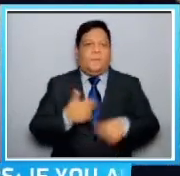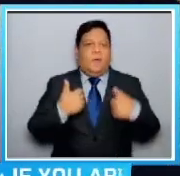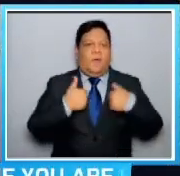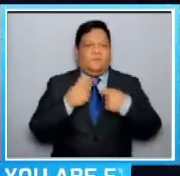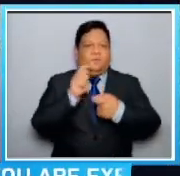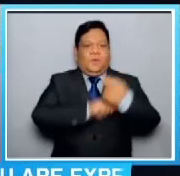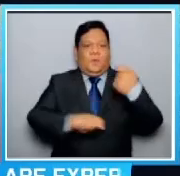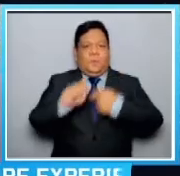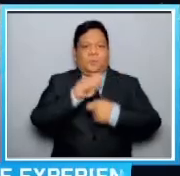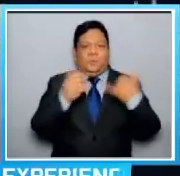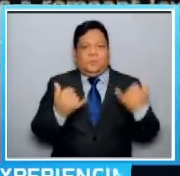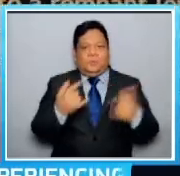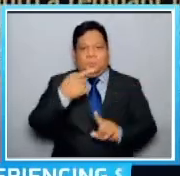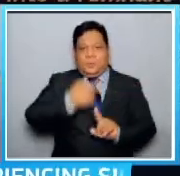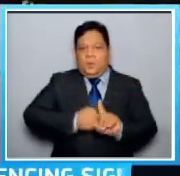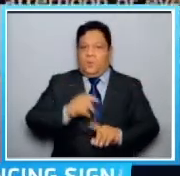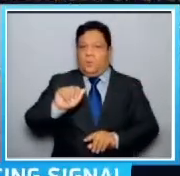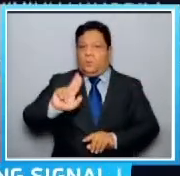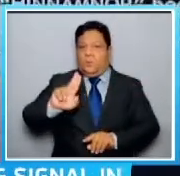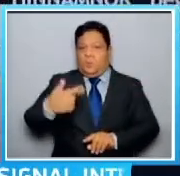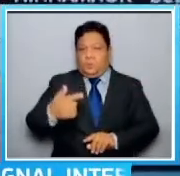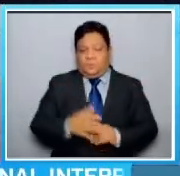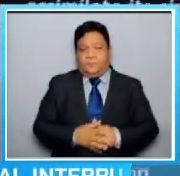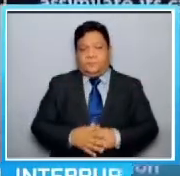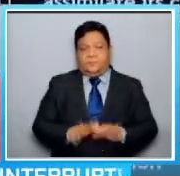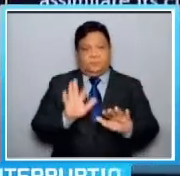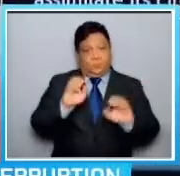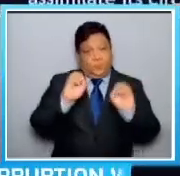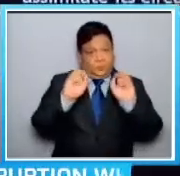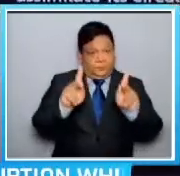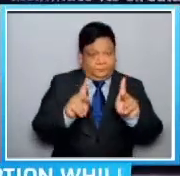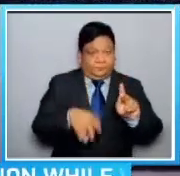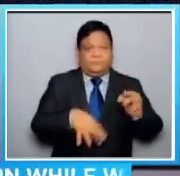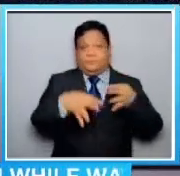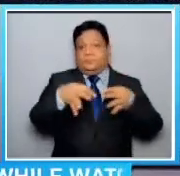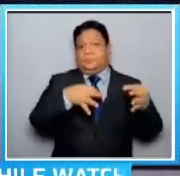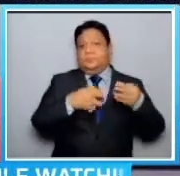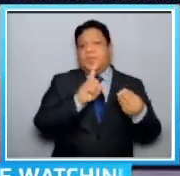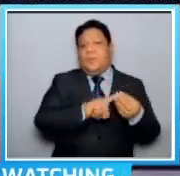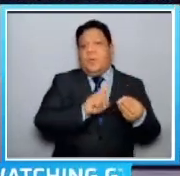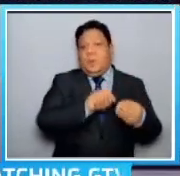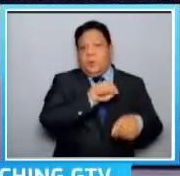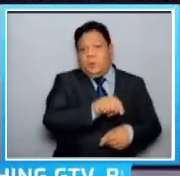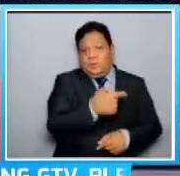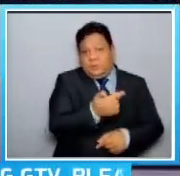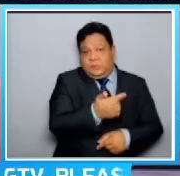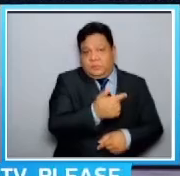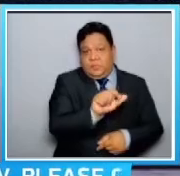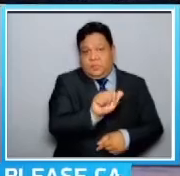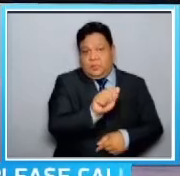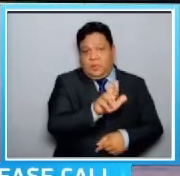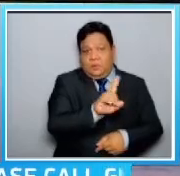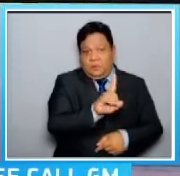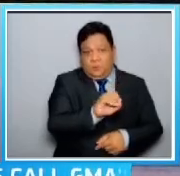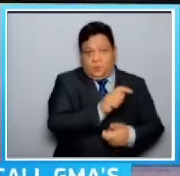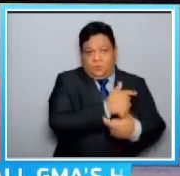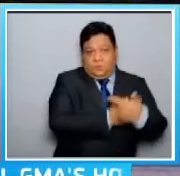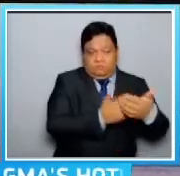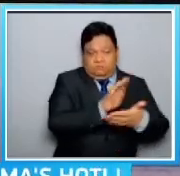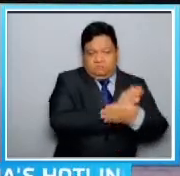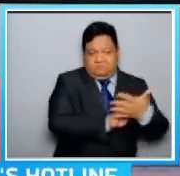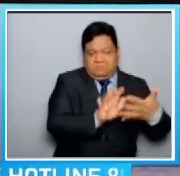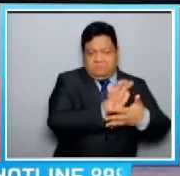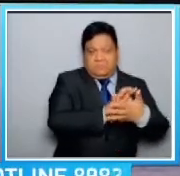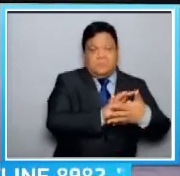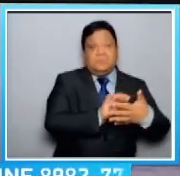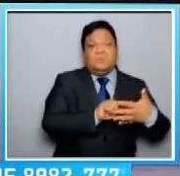So, unahin natin itong si Gardo na nasa loob ng ating area of responsibility. So, generally, it will move on a north or northwestward